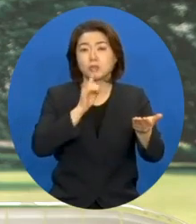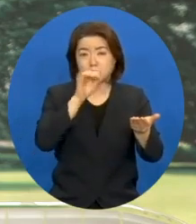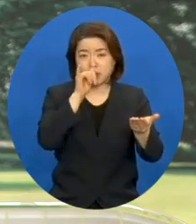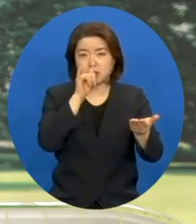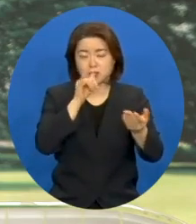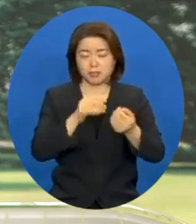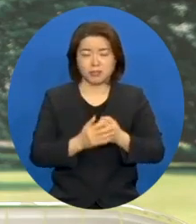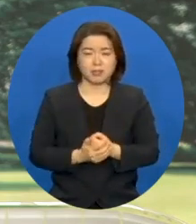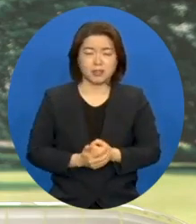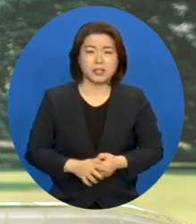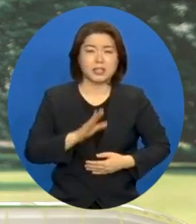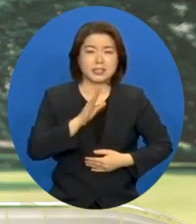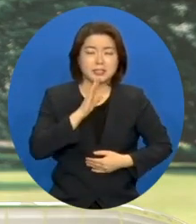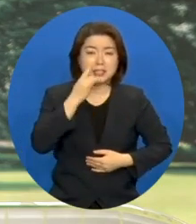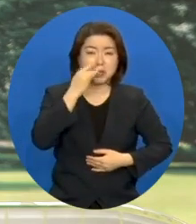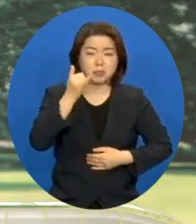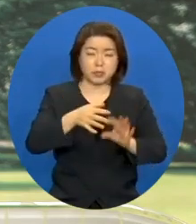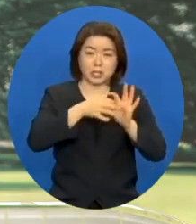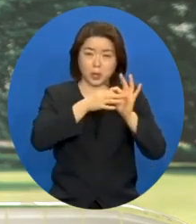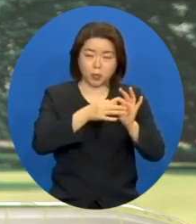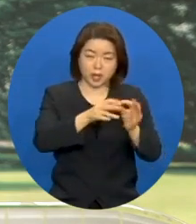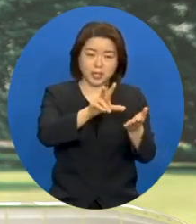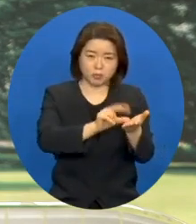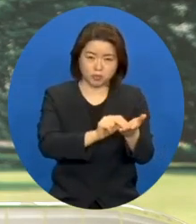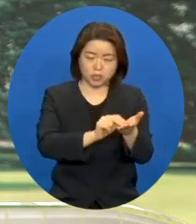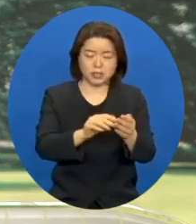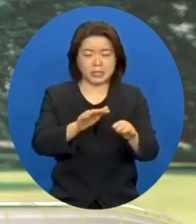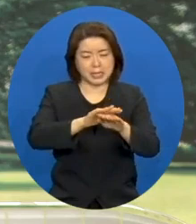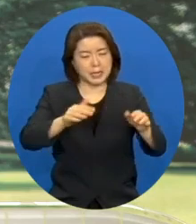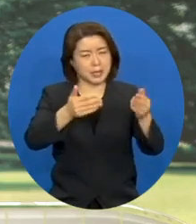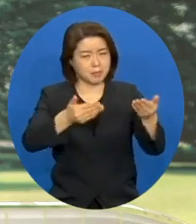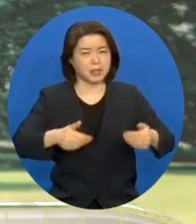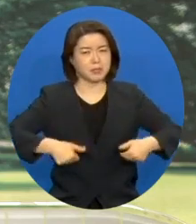진짜 부모님과의 관계 문제는 해결받아야 되는 거죠.